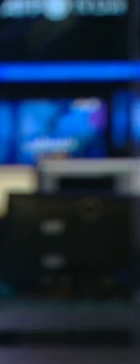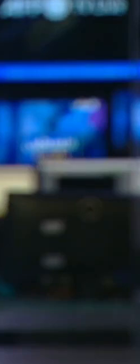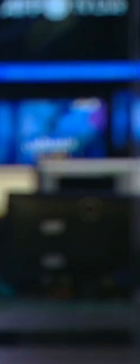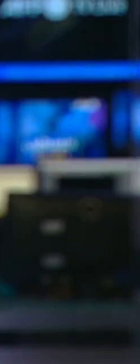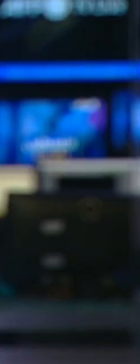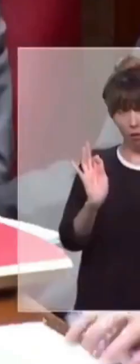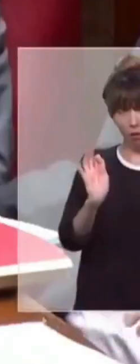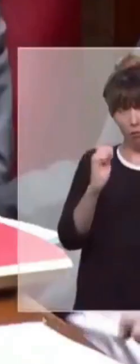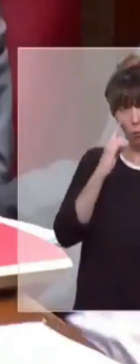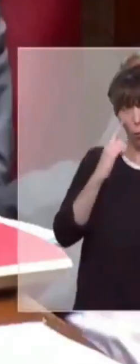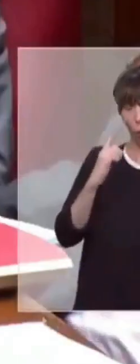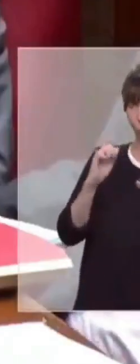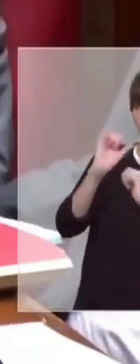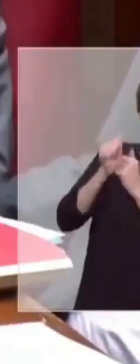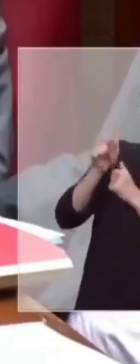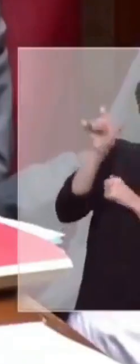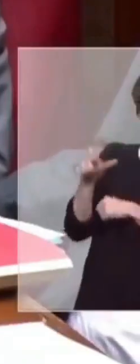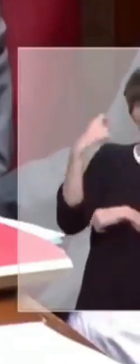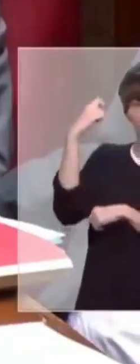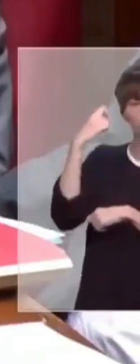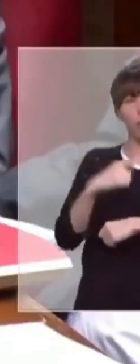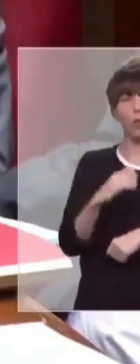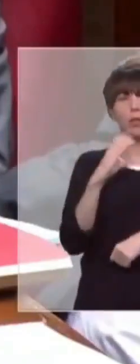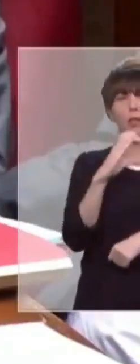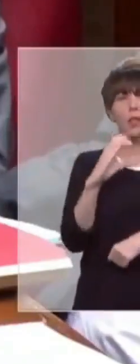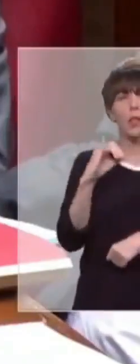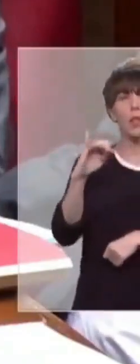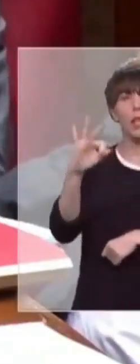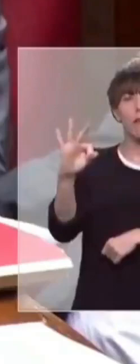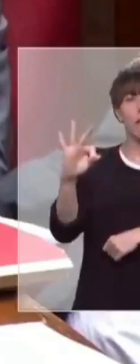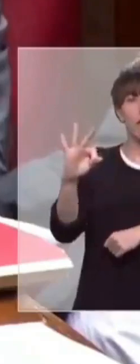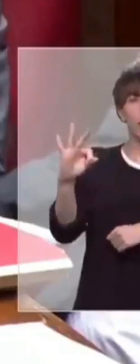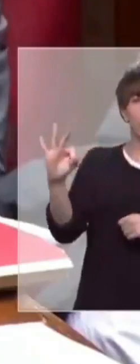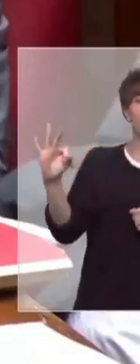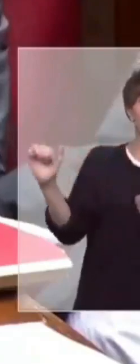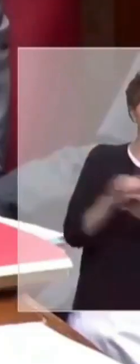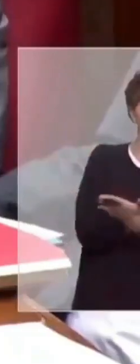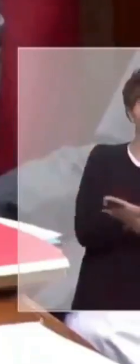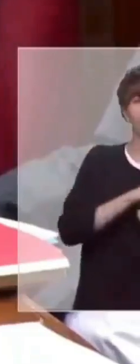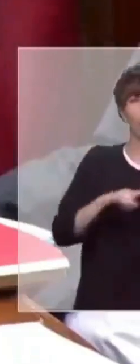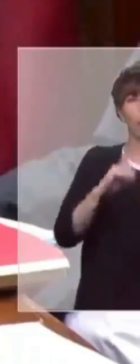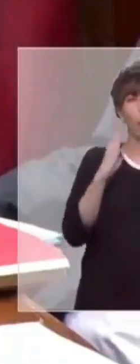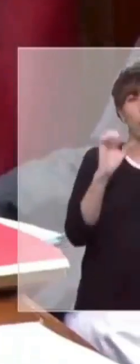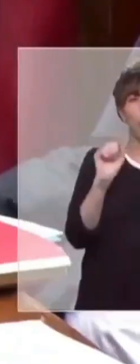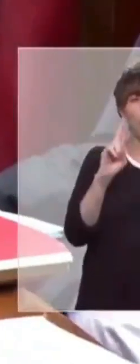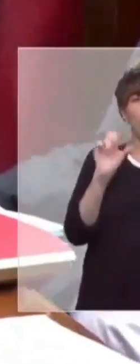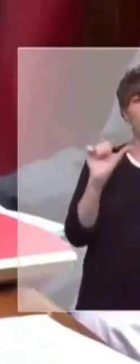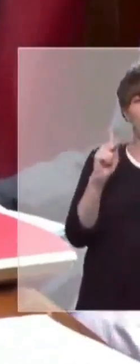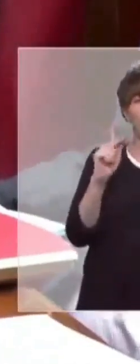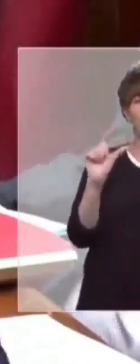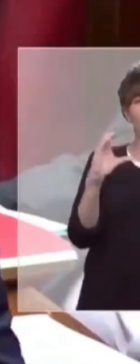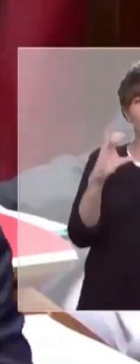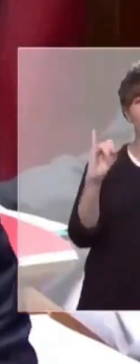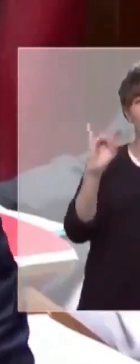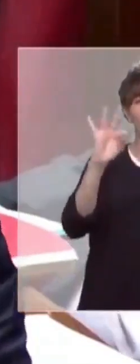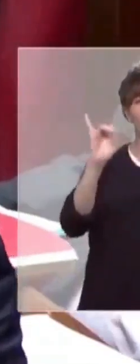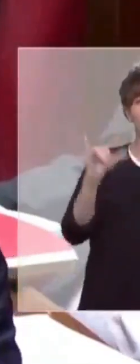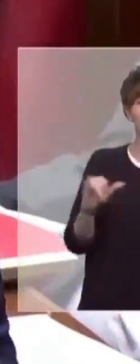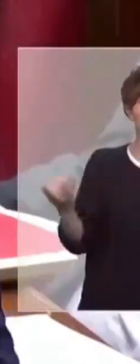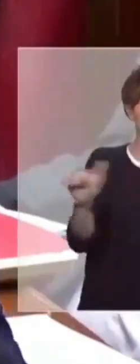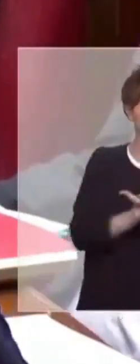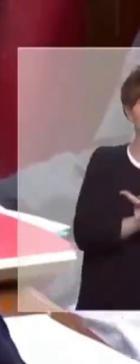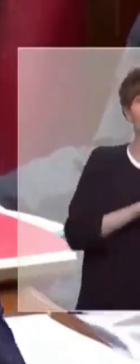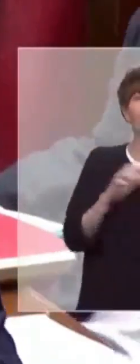نعم، هنالك الآن تصريح بأنه هو بالأحوال العادية يجب أن يكون هنالك حماية أو